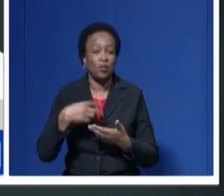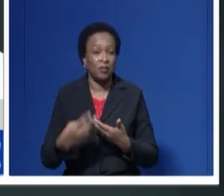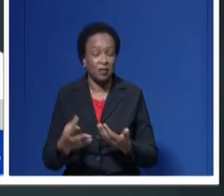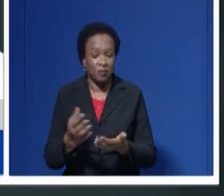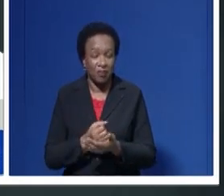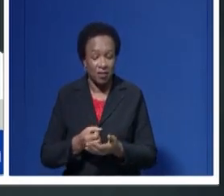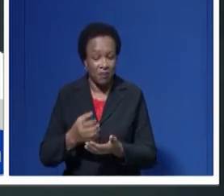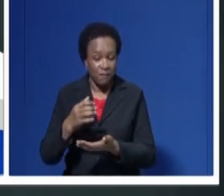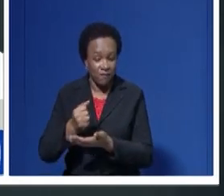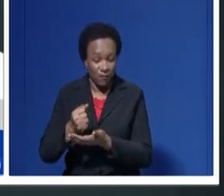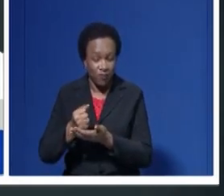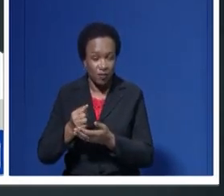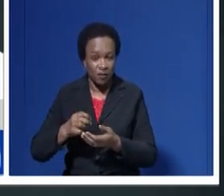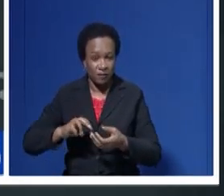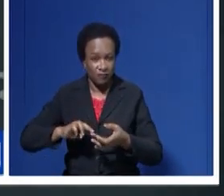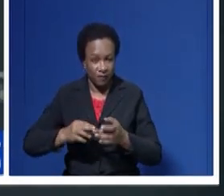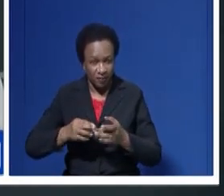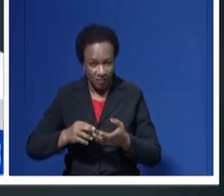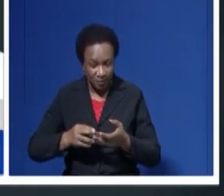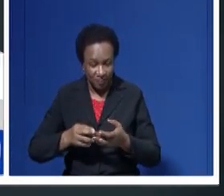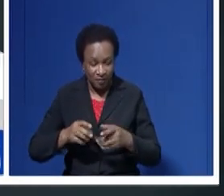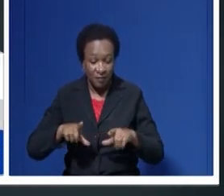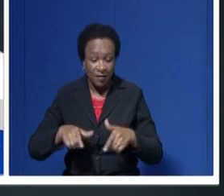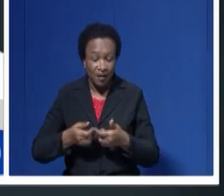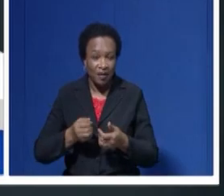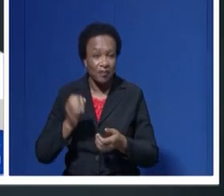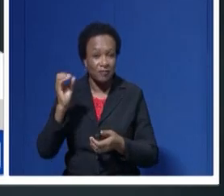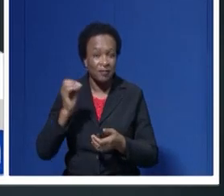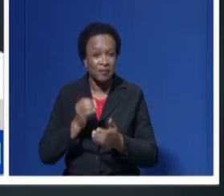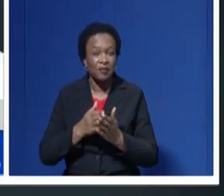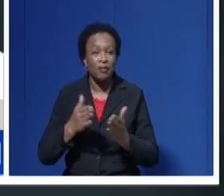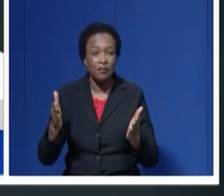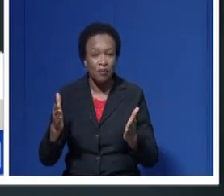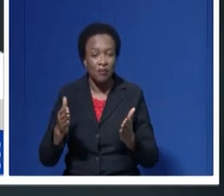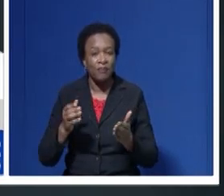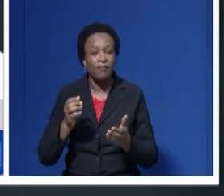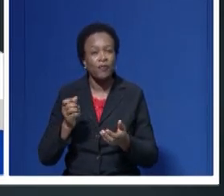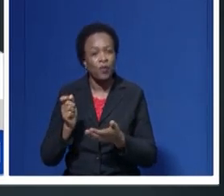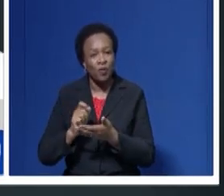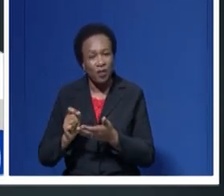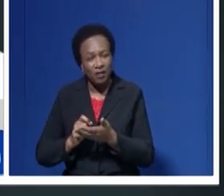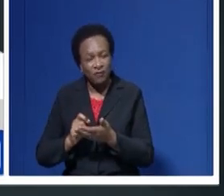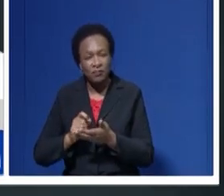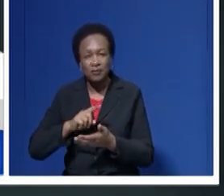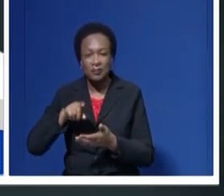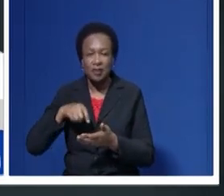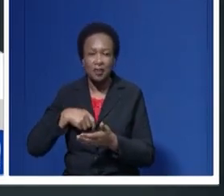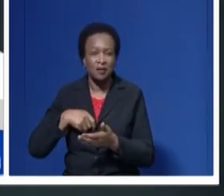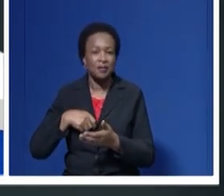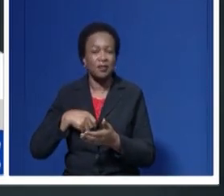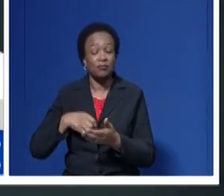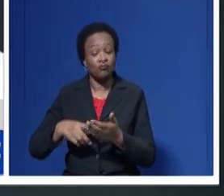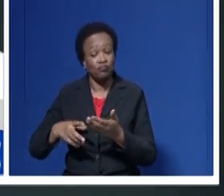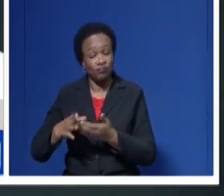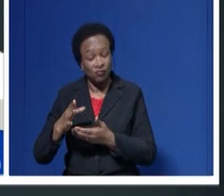vifurushi vya internet, lakini kwa asilimia kubwa tunawafikia wanafunzi na tunatatua